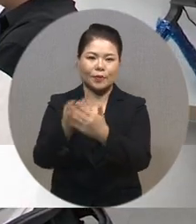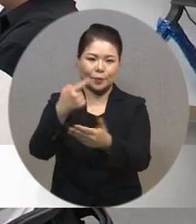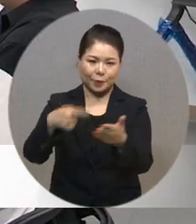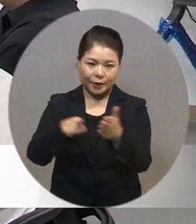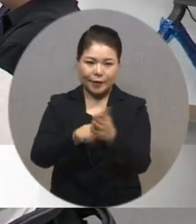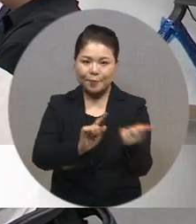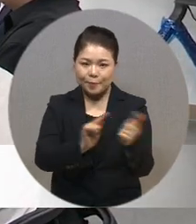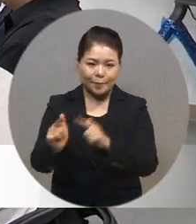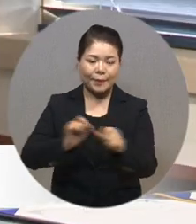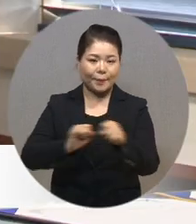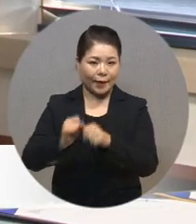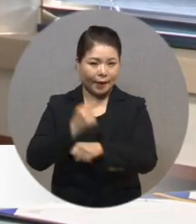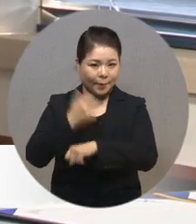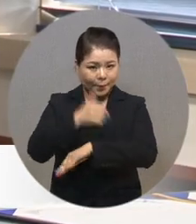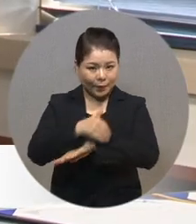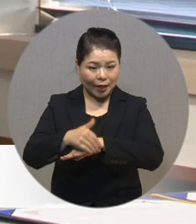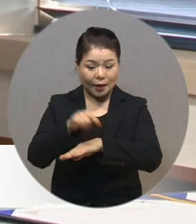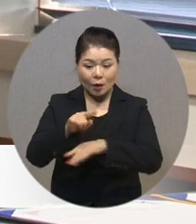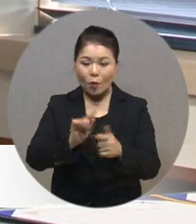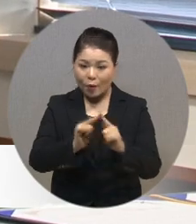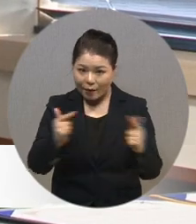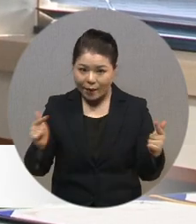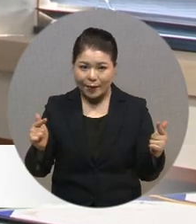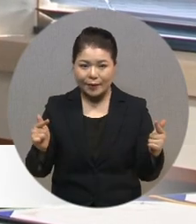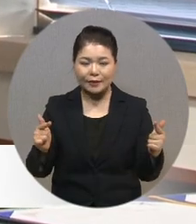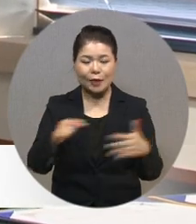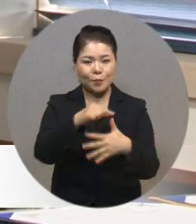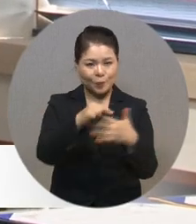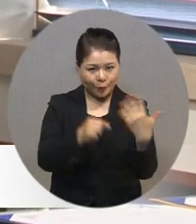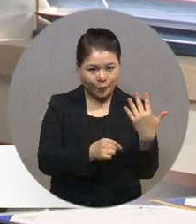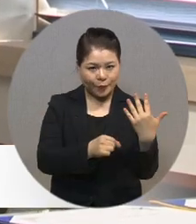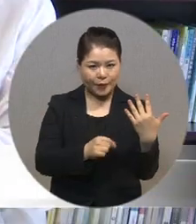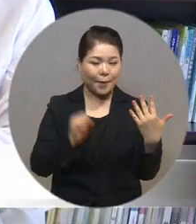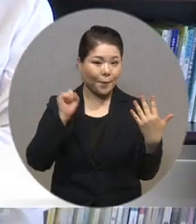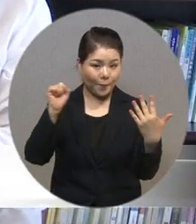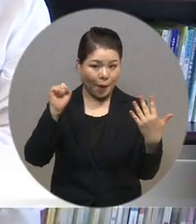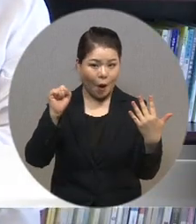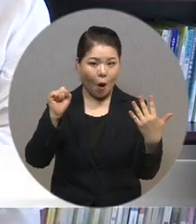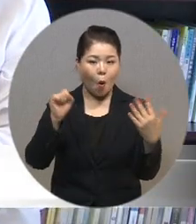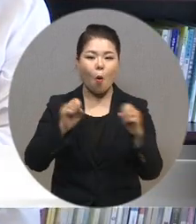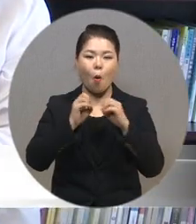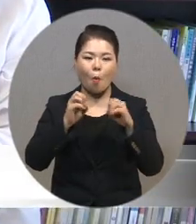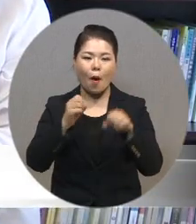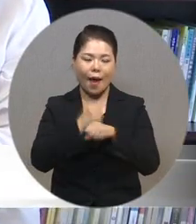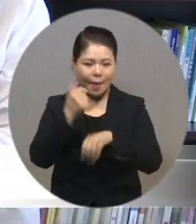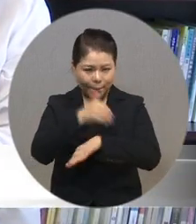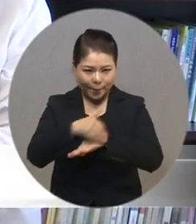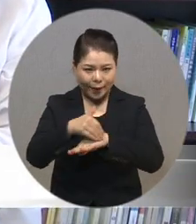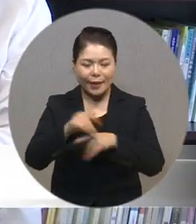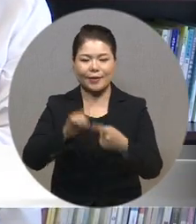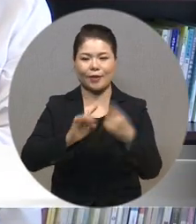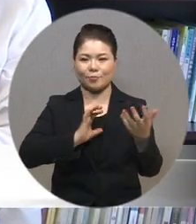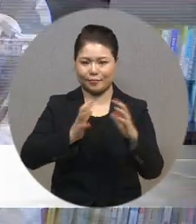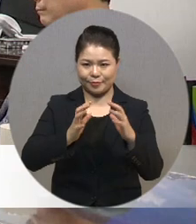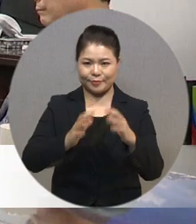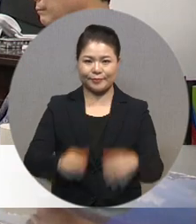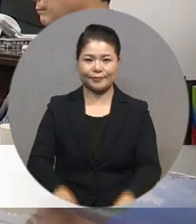다양한 활동을 전개할 예정이며, 이를 위해 다양한 프로그램과 캠페인을 공동 기획하고 실행할 방안을